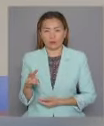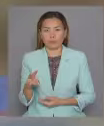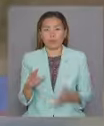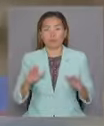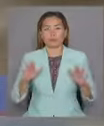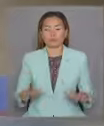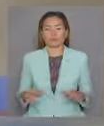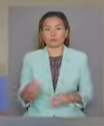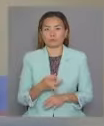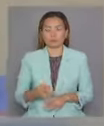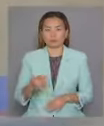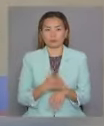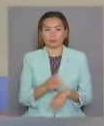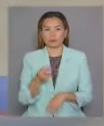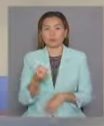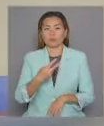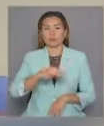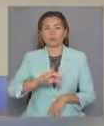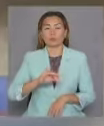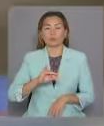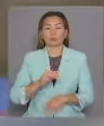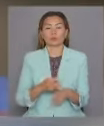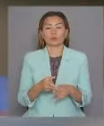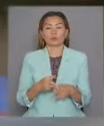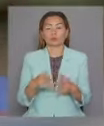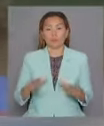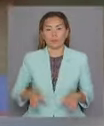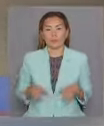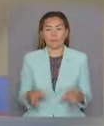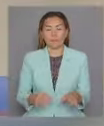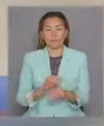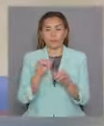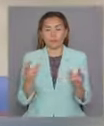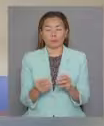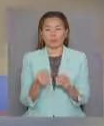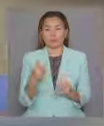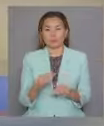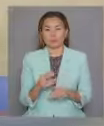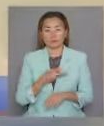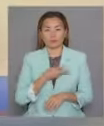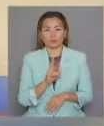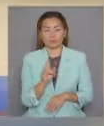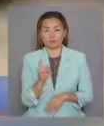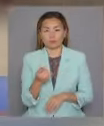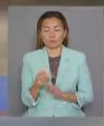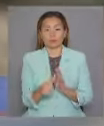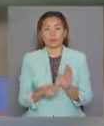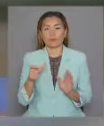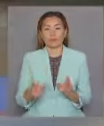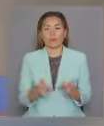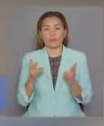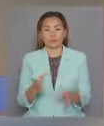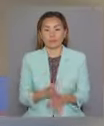автономды ауданының Бейлю қаласында пышақпен жасалған шабуыл салдарынан 2 бала қаза тауып, 16 адам жарақат